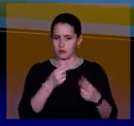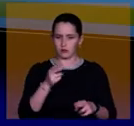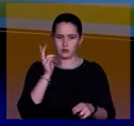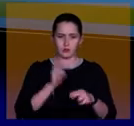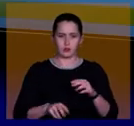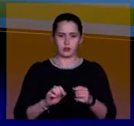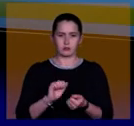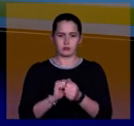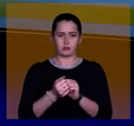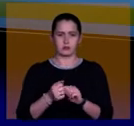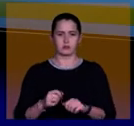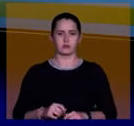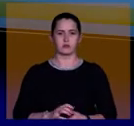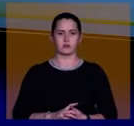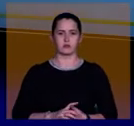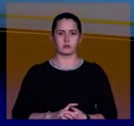белые черепки